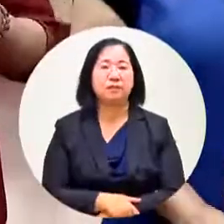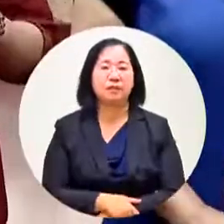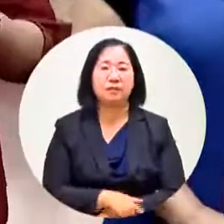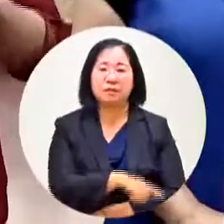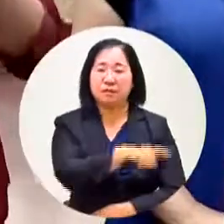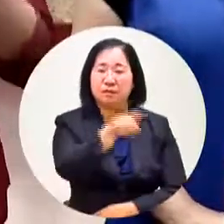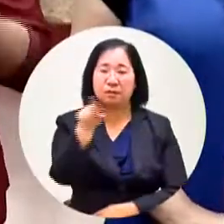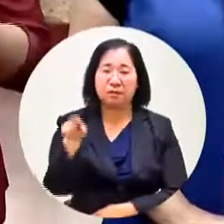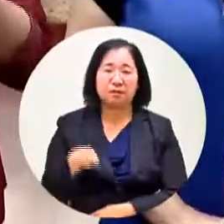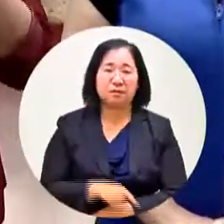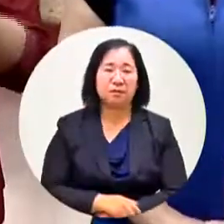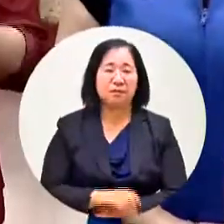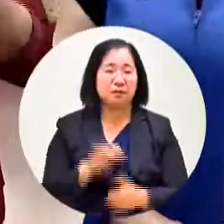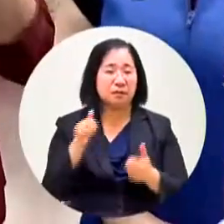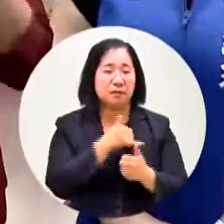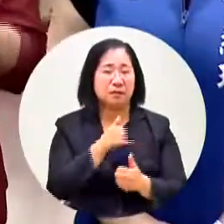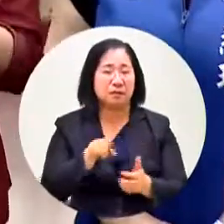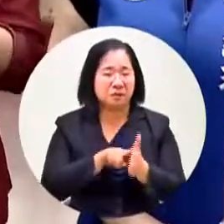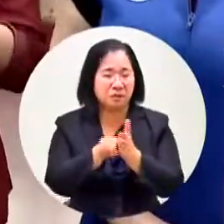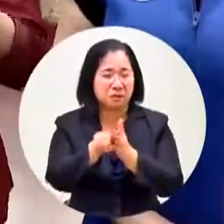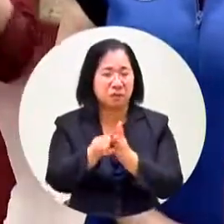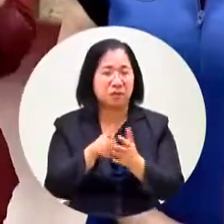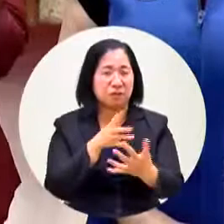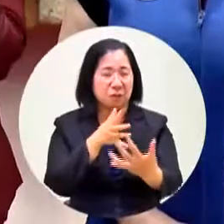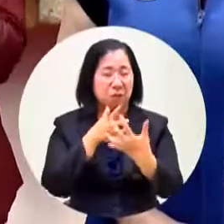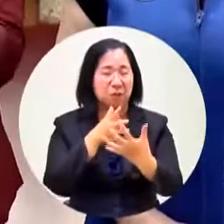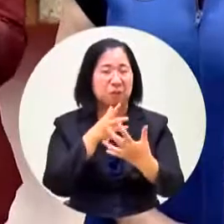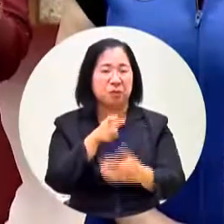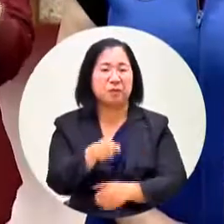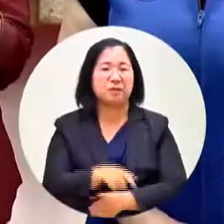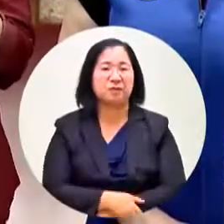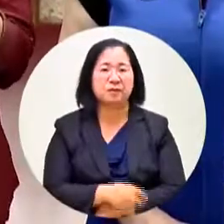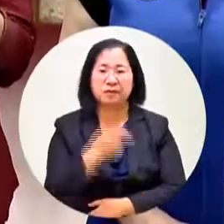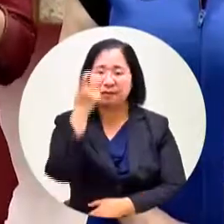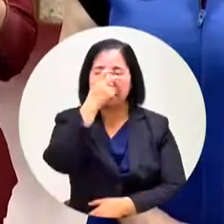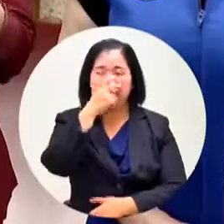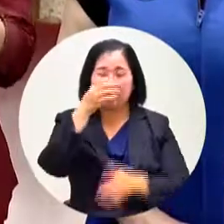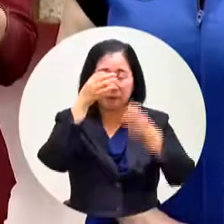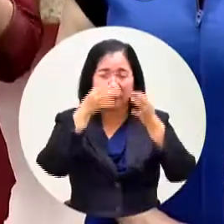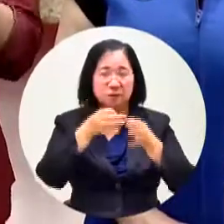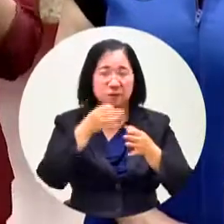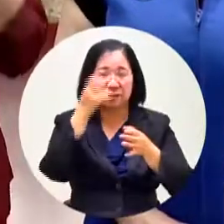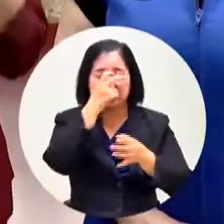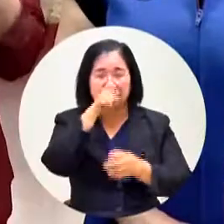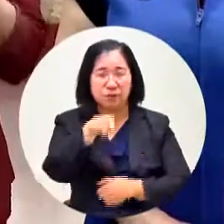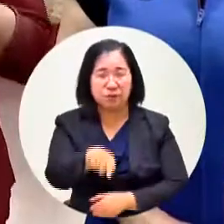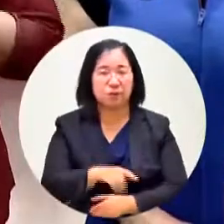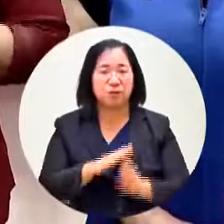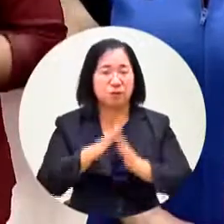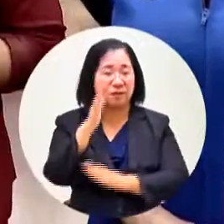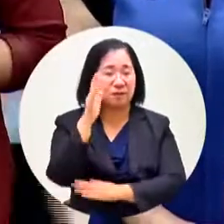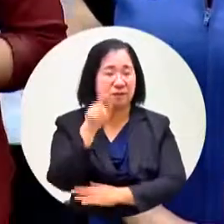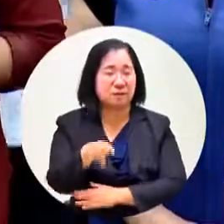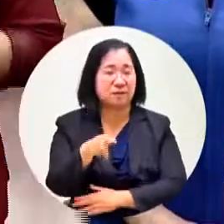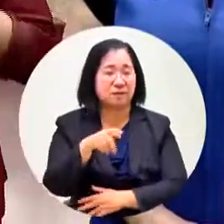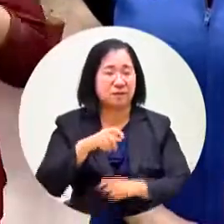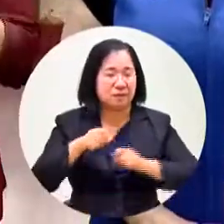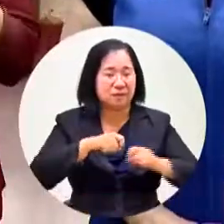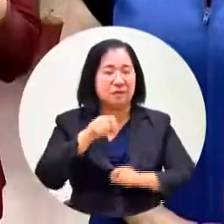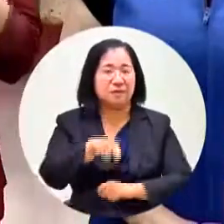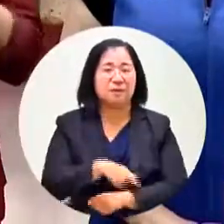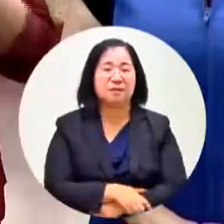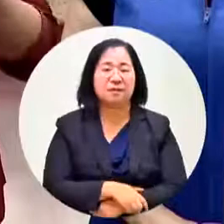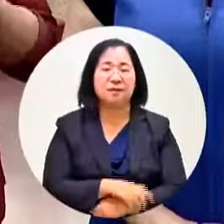哈，我们的韩市长，我们今天在这里呢站出来，我要大声的说哈，已经有很多的市民认